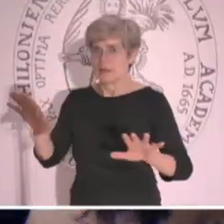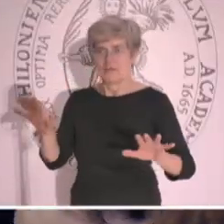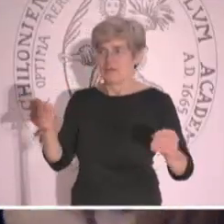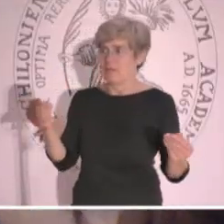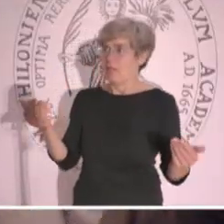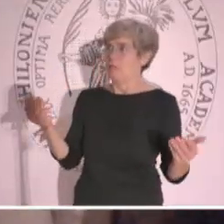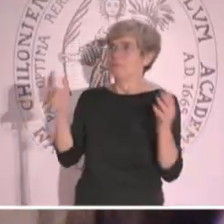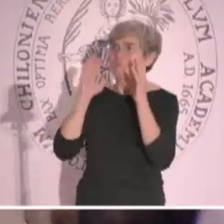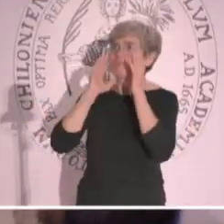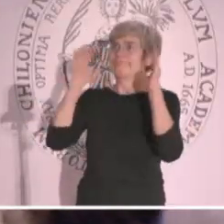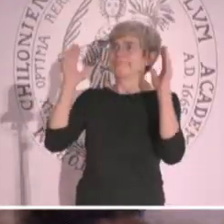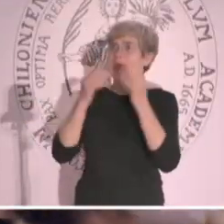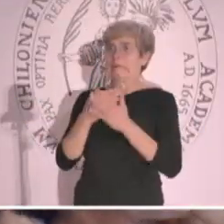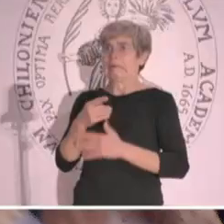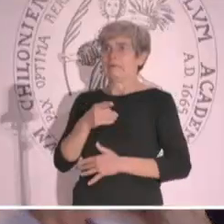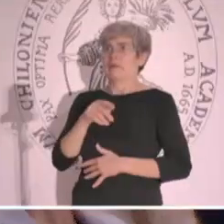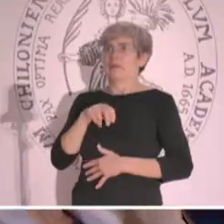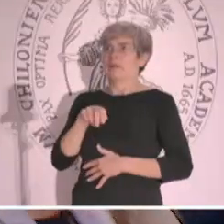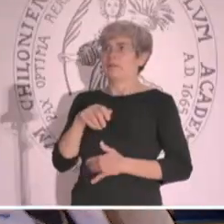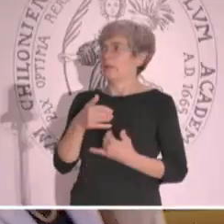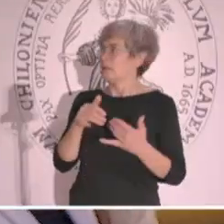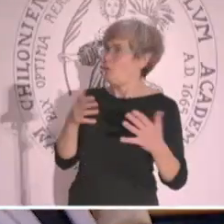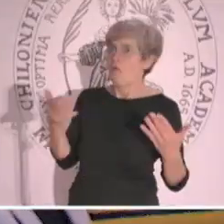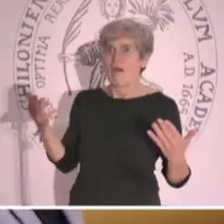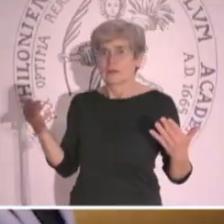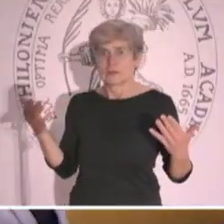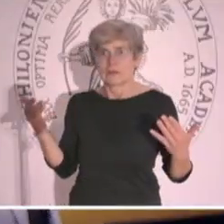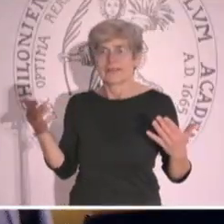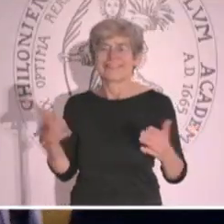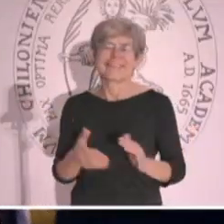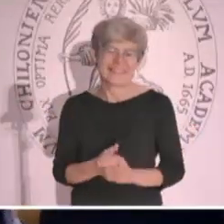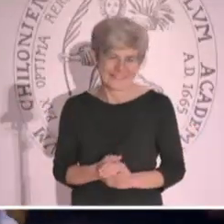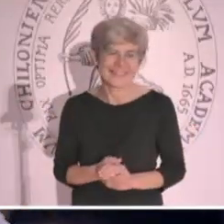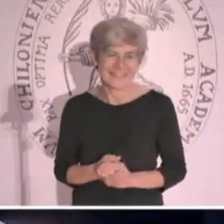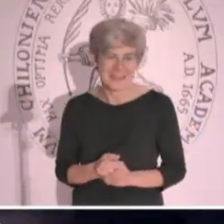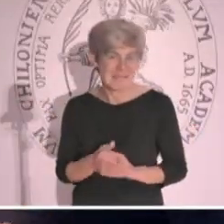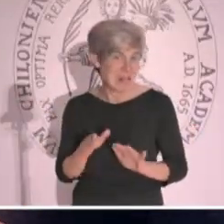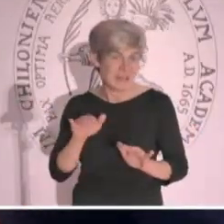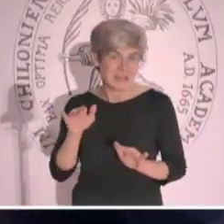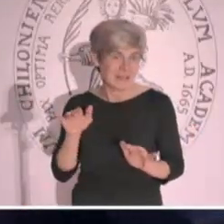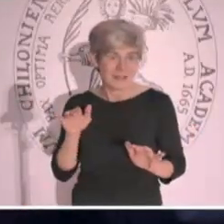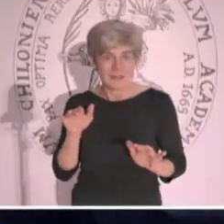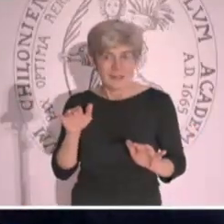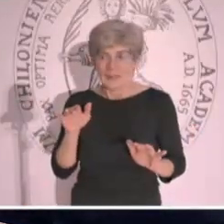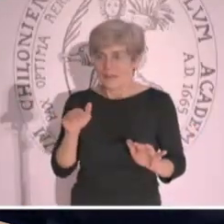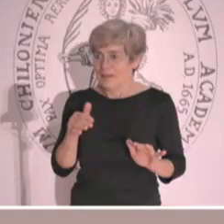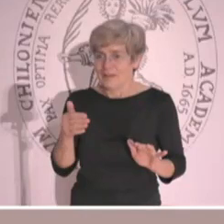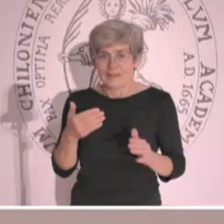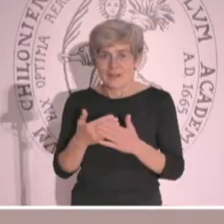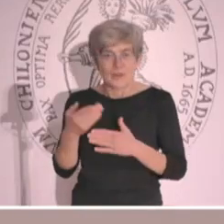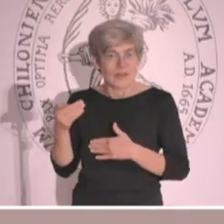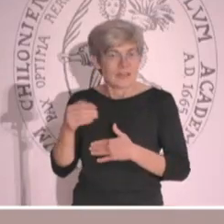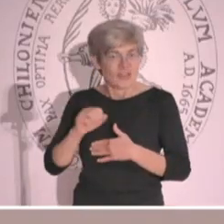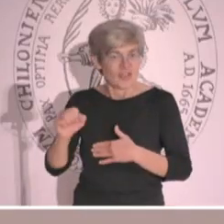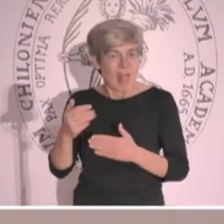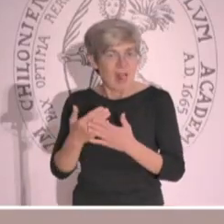gehen kann, in der die Wege weit sind und in der man vielleicht nicht immer so schnell heimisch wird, wie